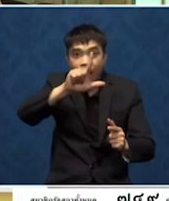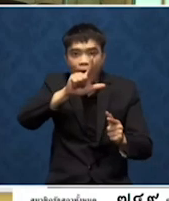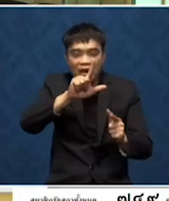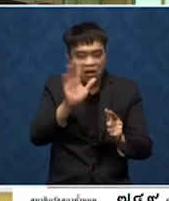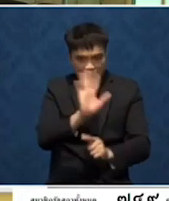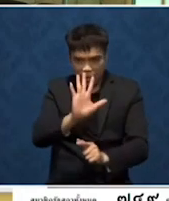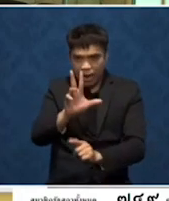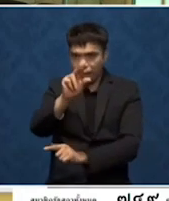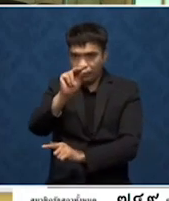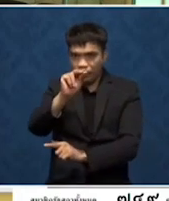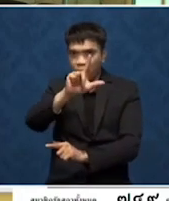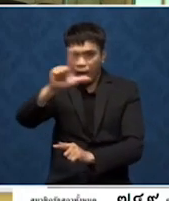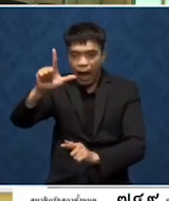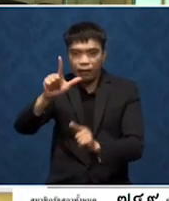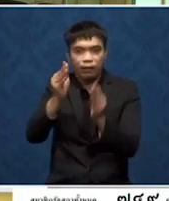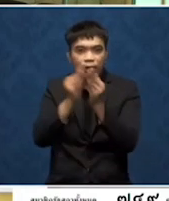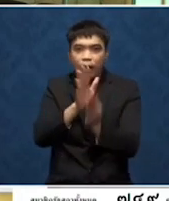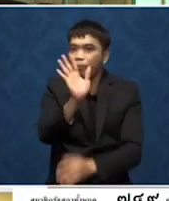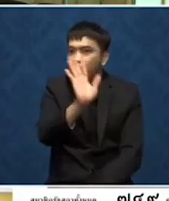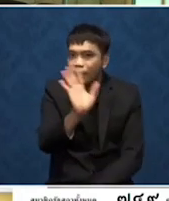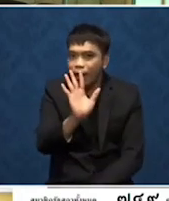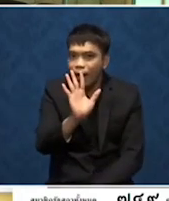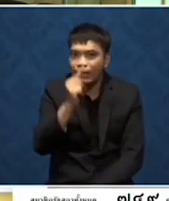ได้ 30ล้านเสียง